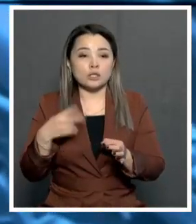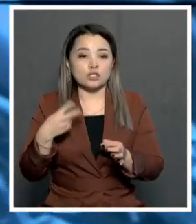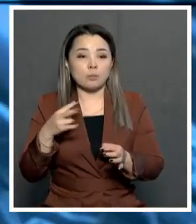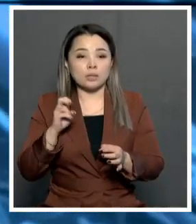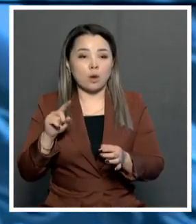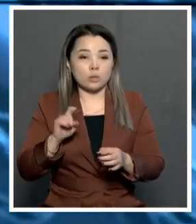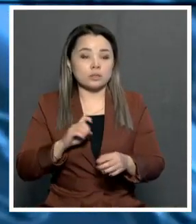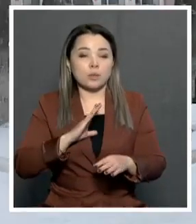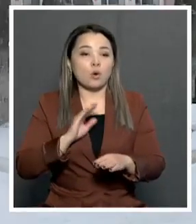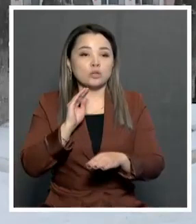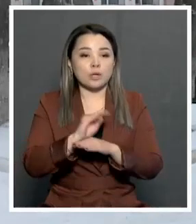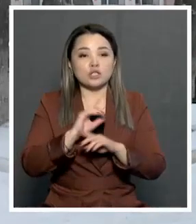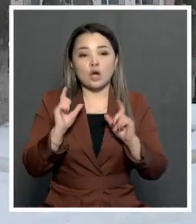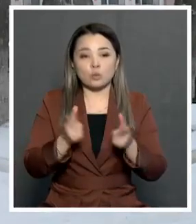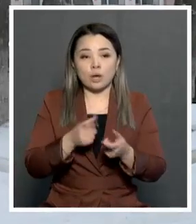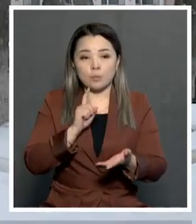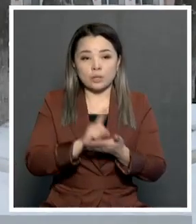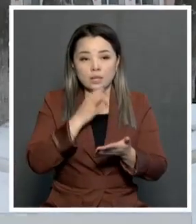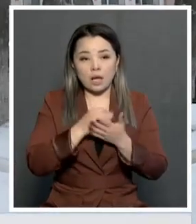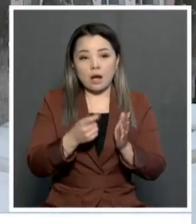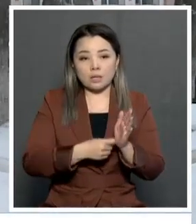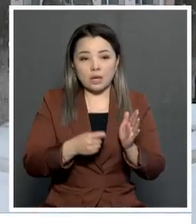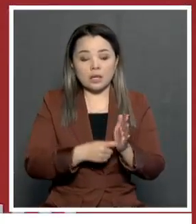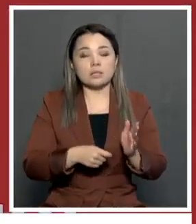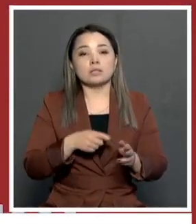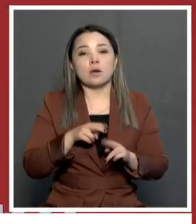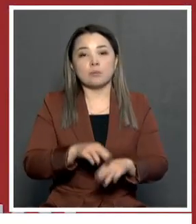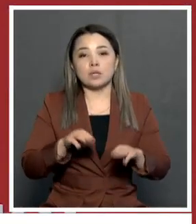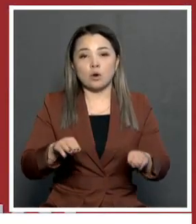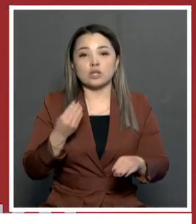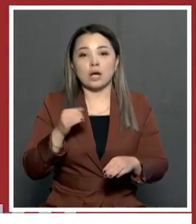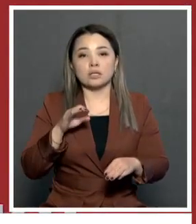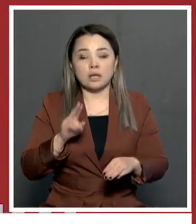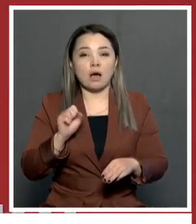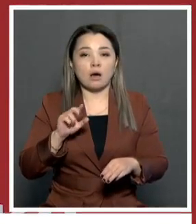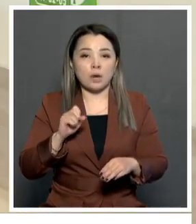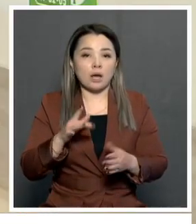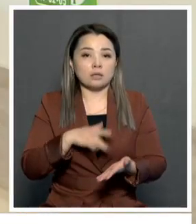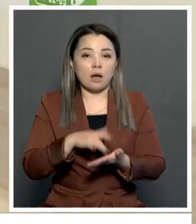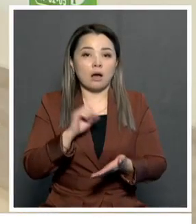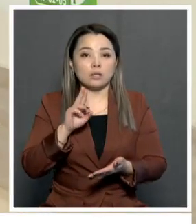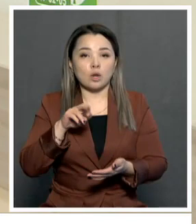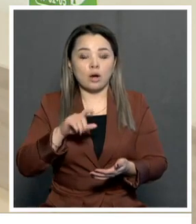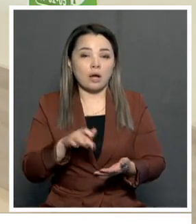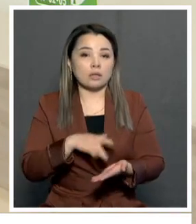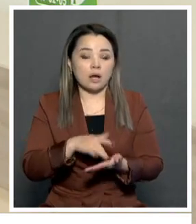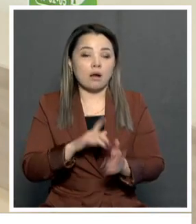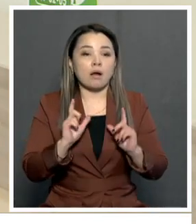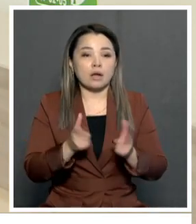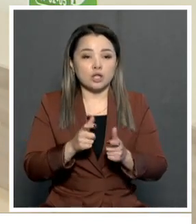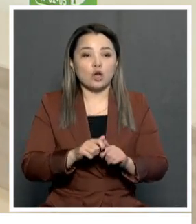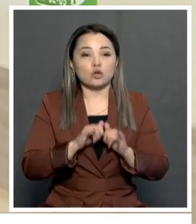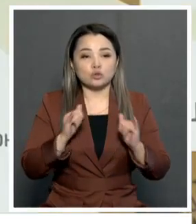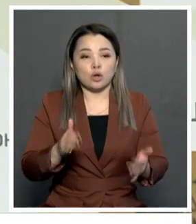бастап қосымша шектеулер енгізіледі. Әсіресе Қарағанды, Теміртау, Шахтинск, Приозерск, Абай қалалары және Ақтоғай аудандарында карантин